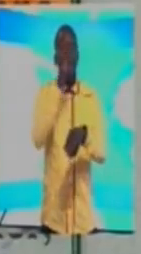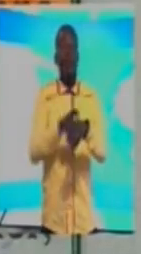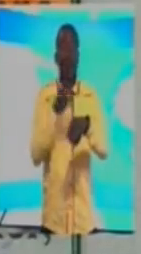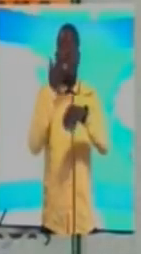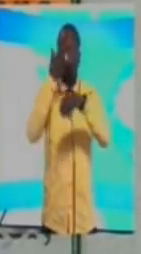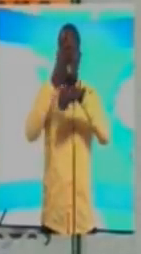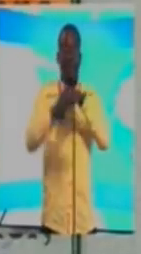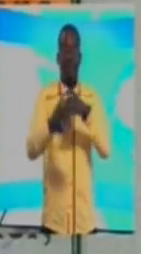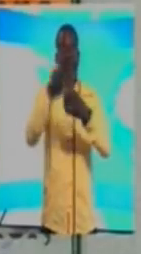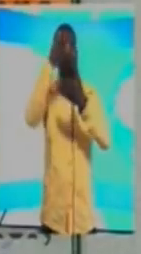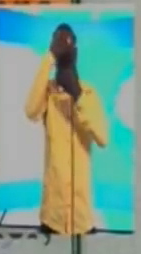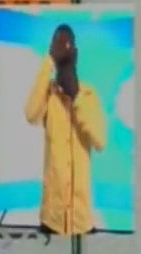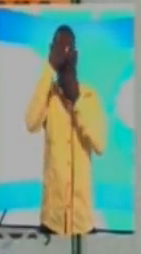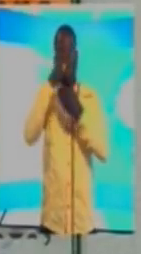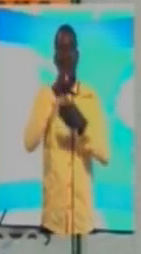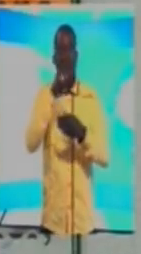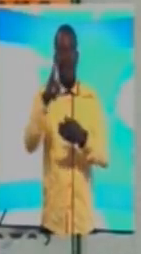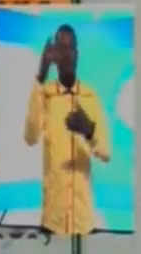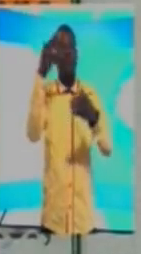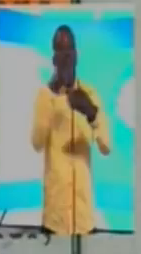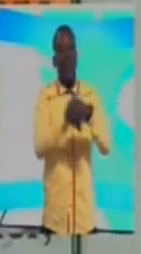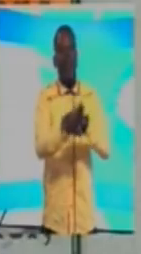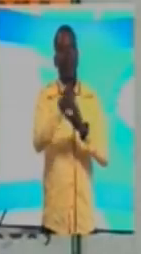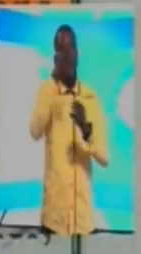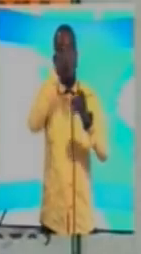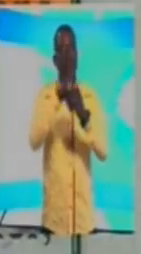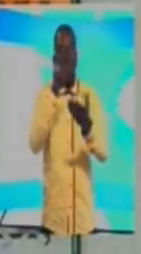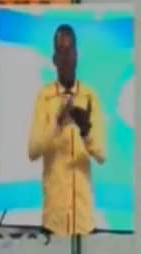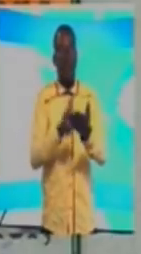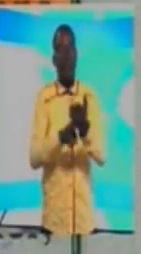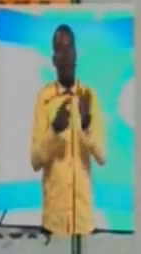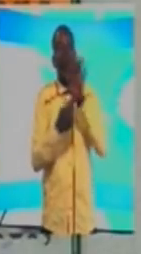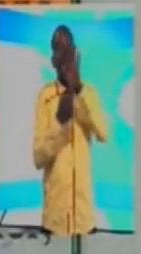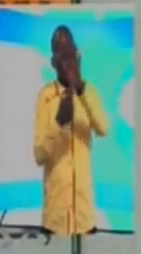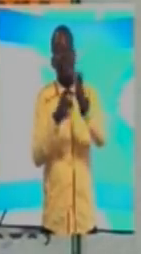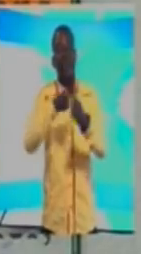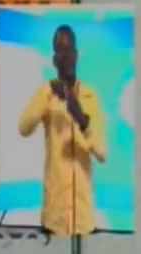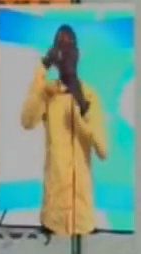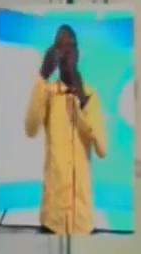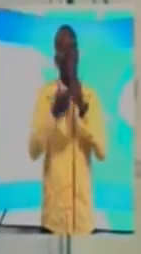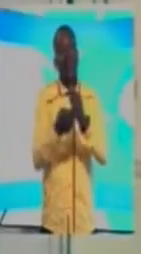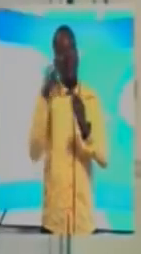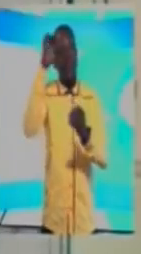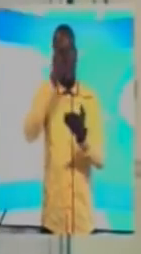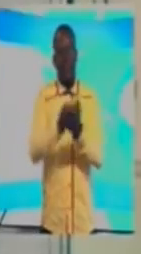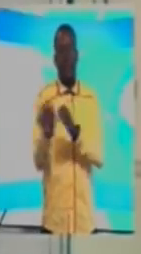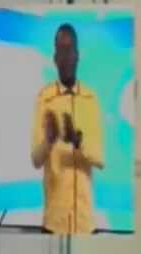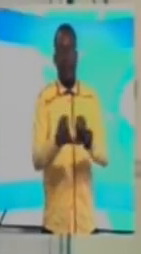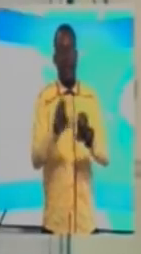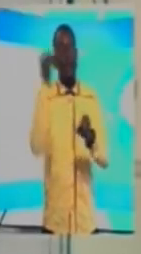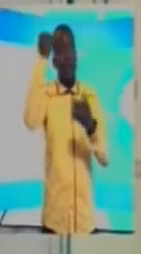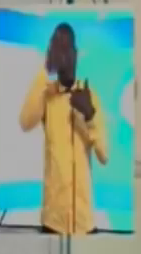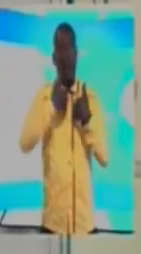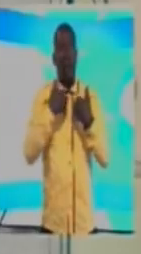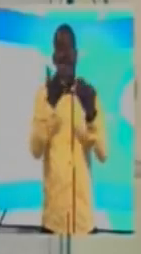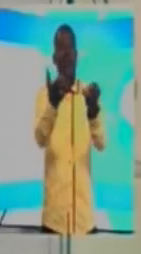le terrorisme est en train d'entrer dans l'âge critique, comme le montrent les résultats sur les théâtres d'opération. Et s'il y a un vœu et